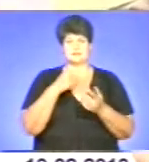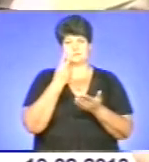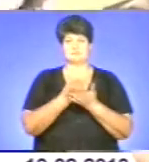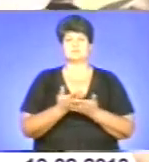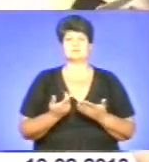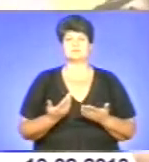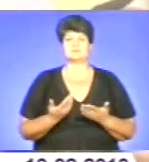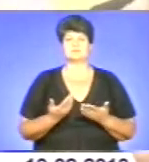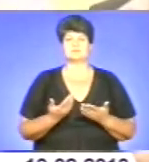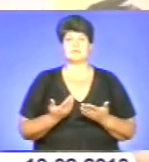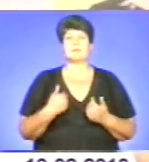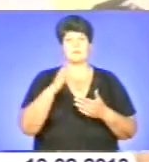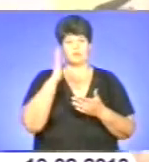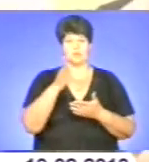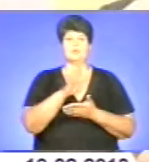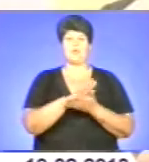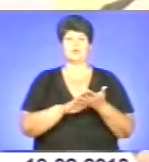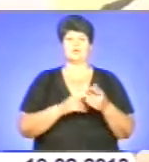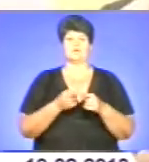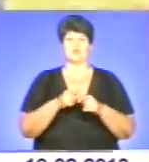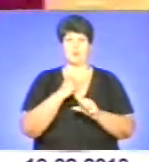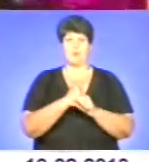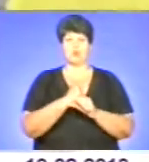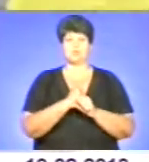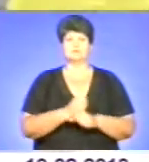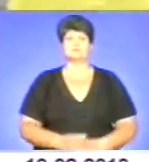цьому Ми будемо продовжувати цю